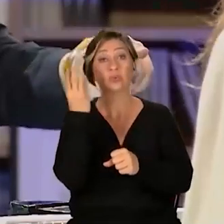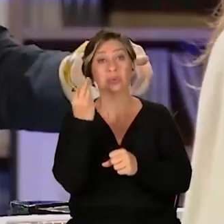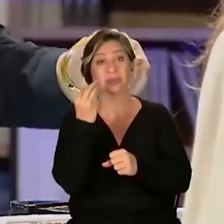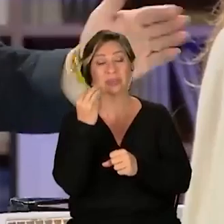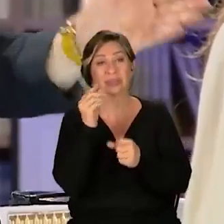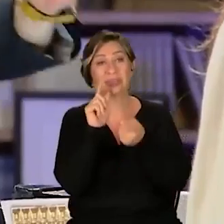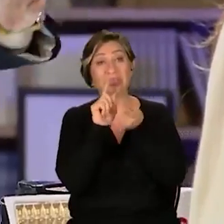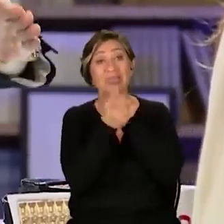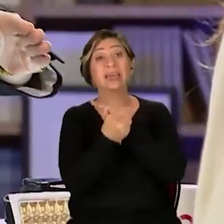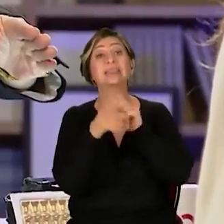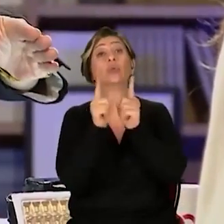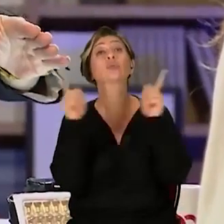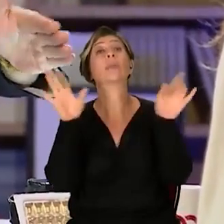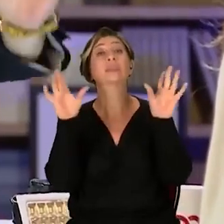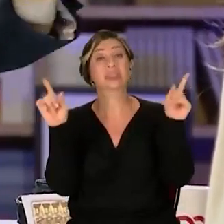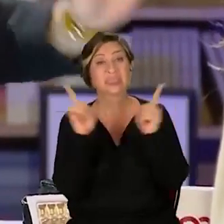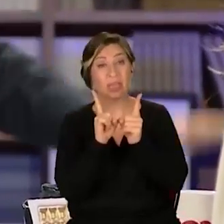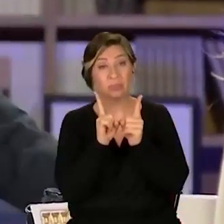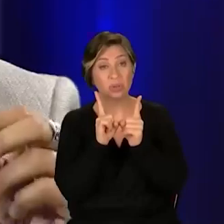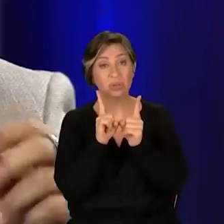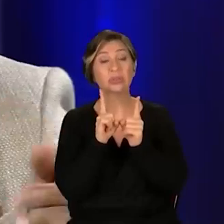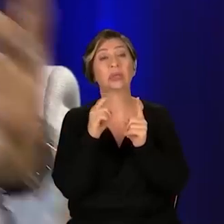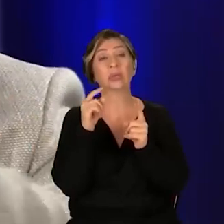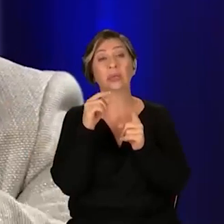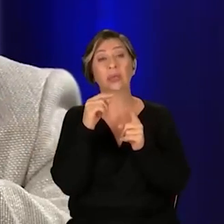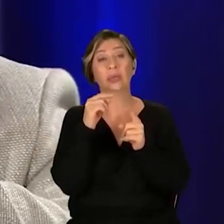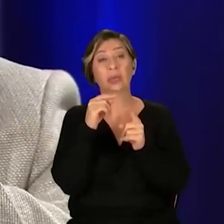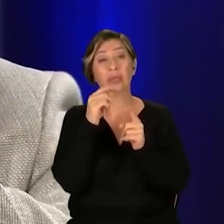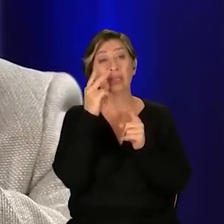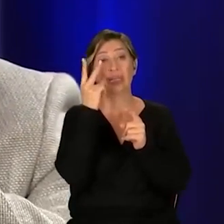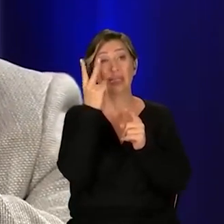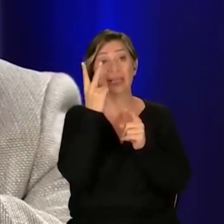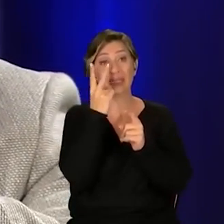dilerim, tersi olmamış, uzamamış öbür. Evet, kısalmış. Şimdi ben